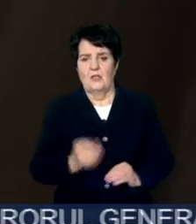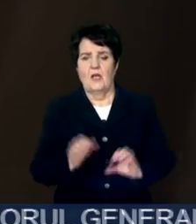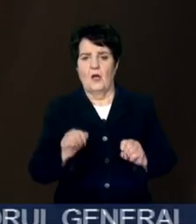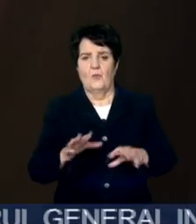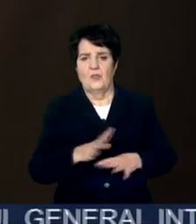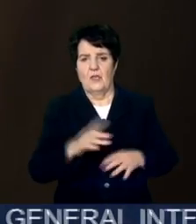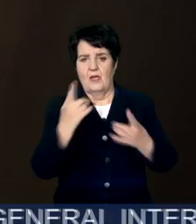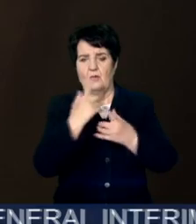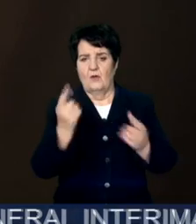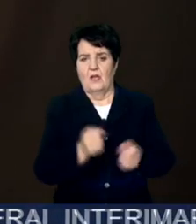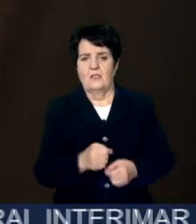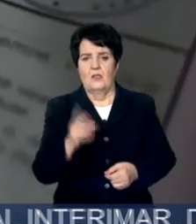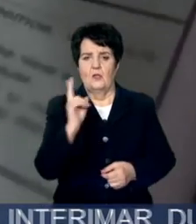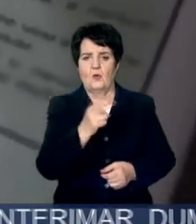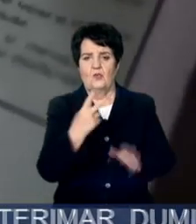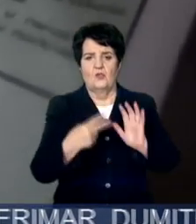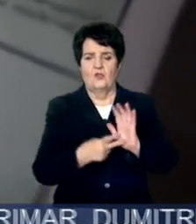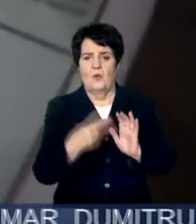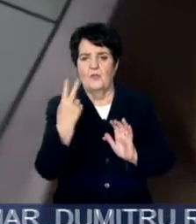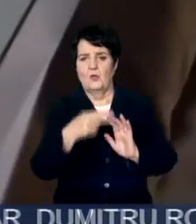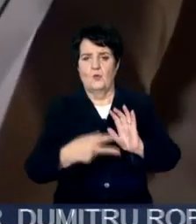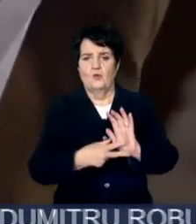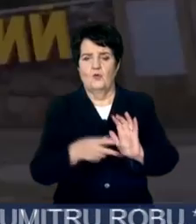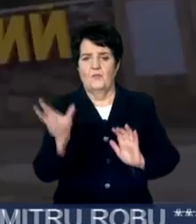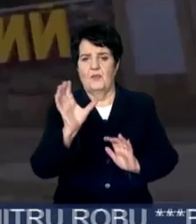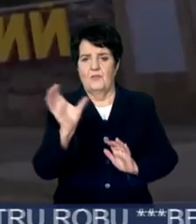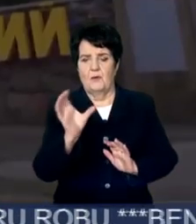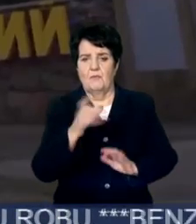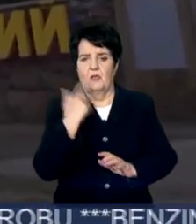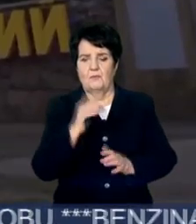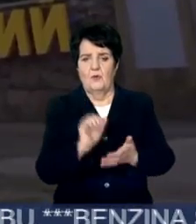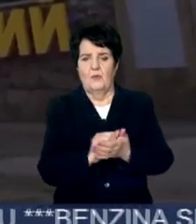putea fi anunțate în perioada 27-28 septembrie, scrie presa rusă.